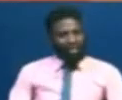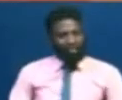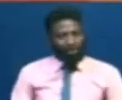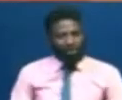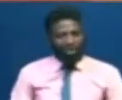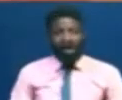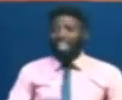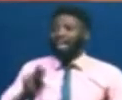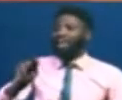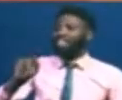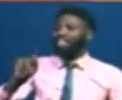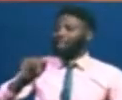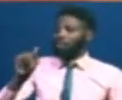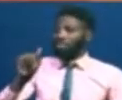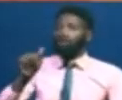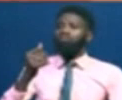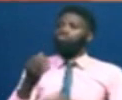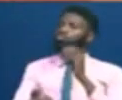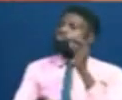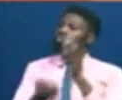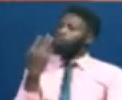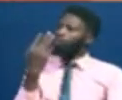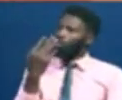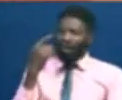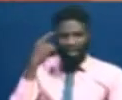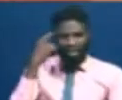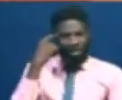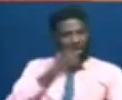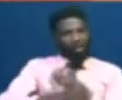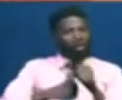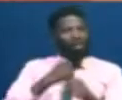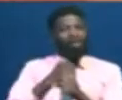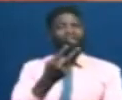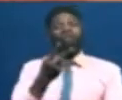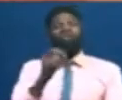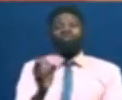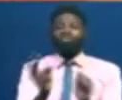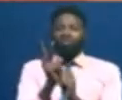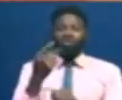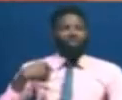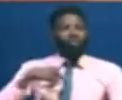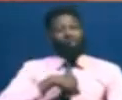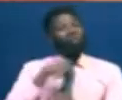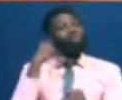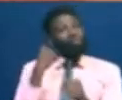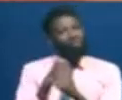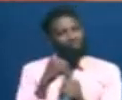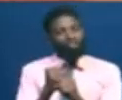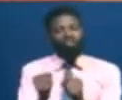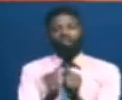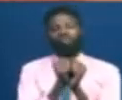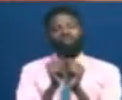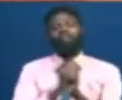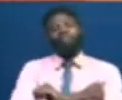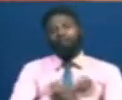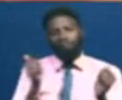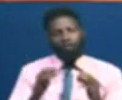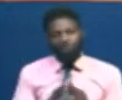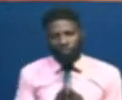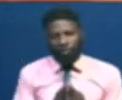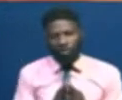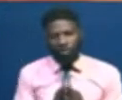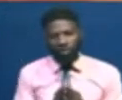NTSA I think it was formed around 2012. Na tukafanya kazi vizuri sana sababu